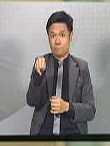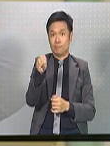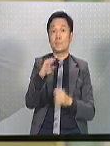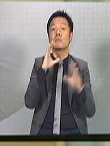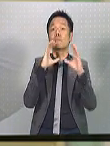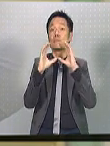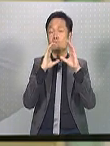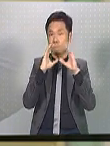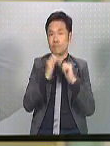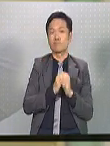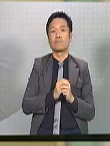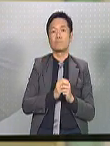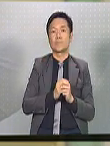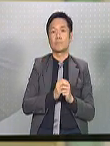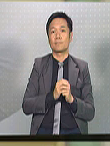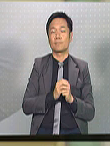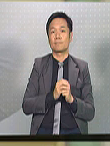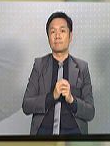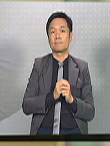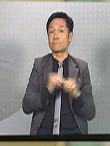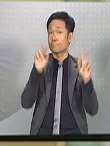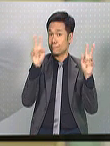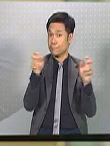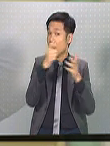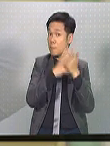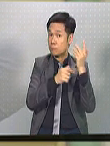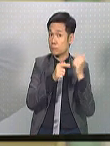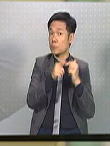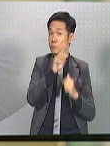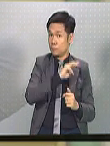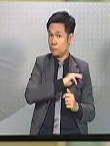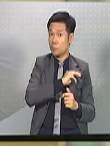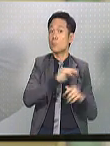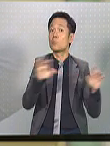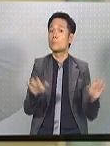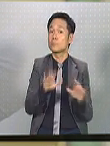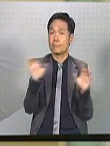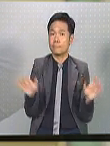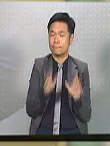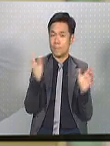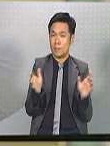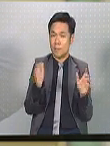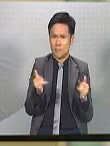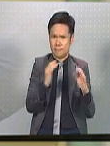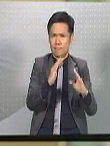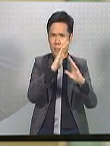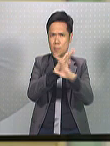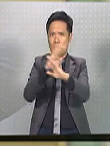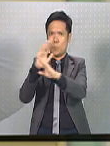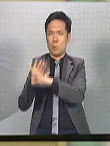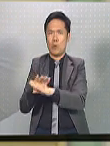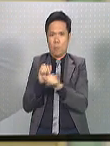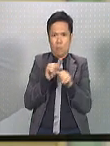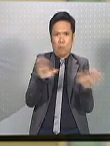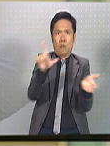sebagai tindakan yang mereka lakukan untuk menyikat berita-berita